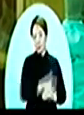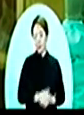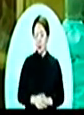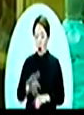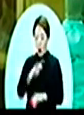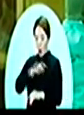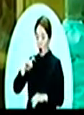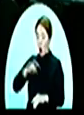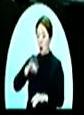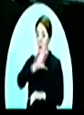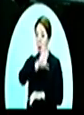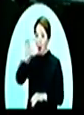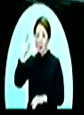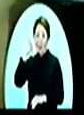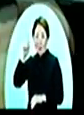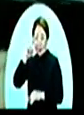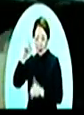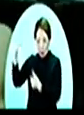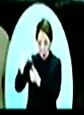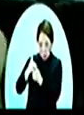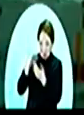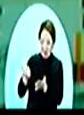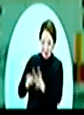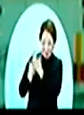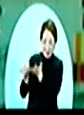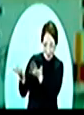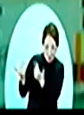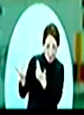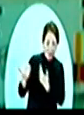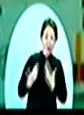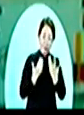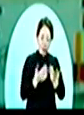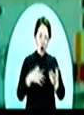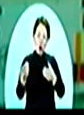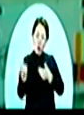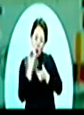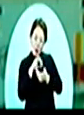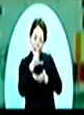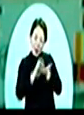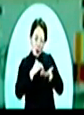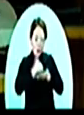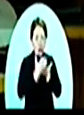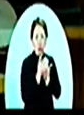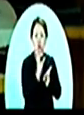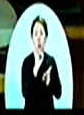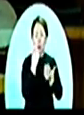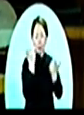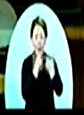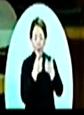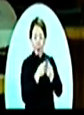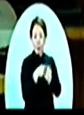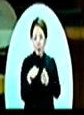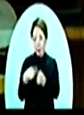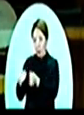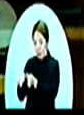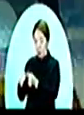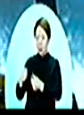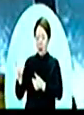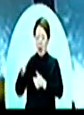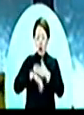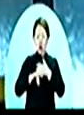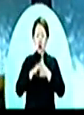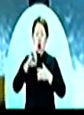хөвчлийн санаачлаг оролцоонд тулгуурлан хөрөнгө санхүүгийн их үүсвэрийг оновчтой хуваарлах замаар нэмүртг шингэсэн эдсийн